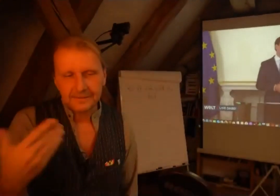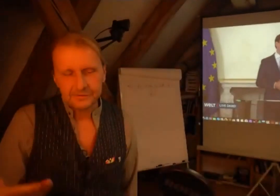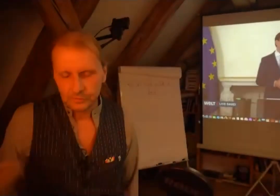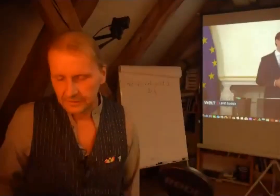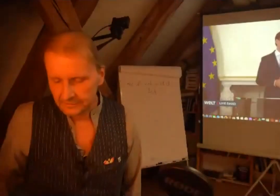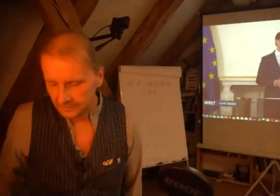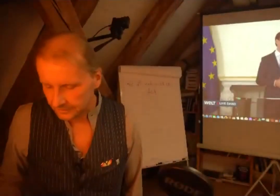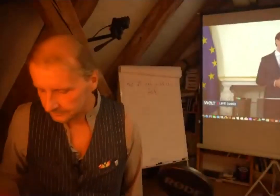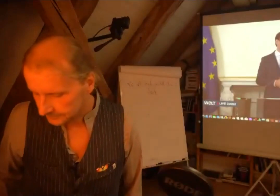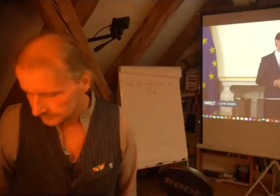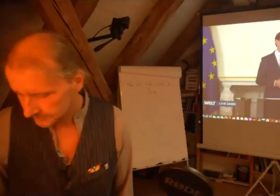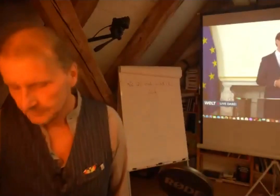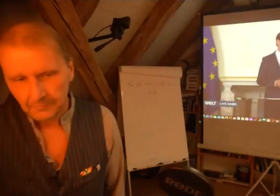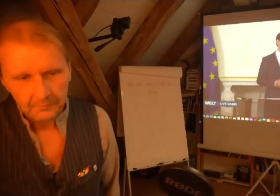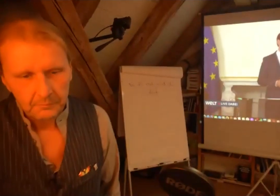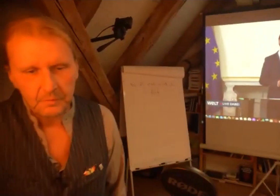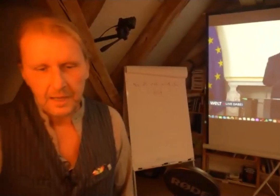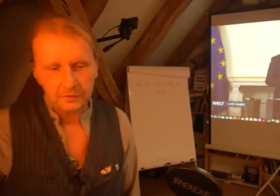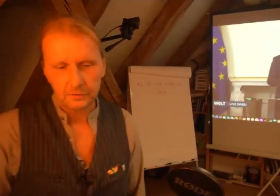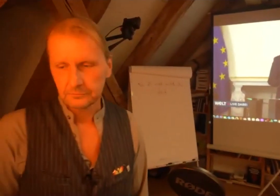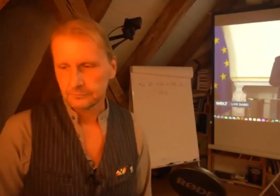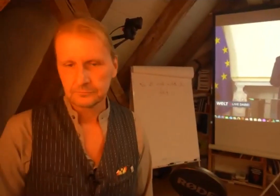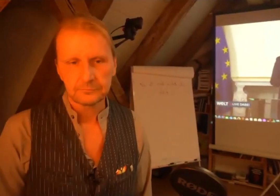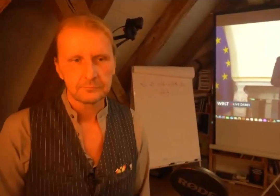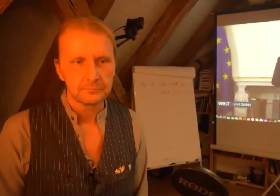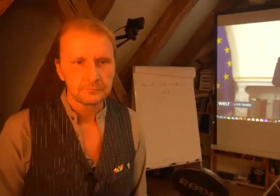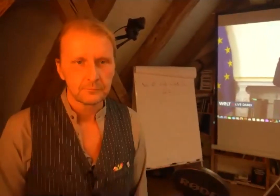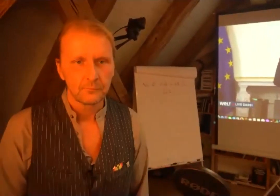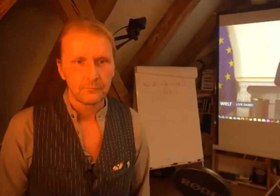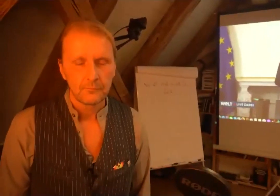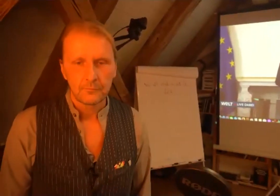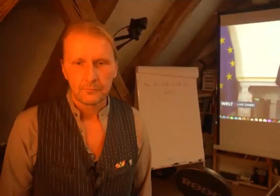Habt ihr dazu irgendeine Bemerkung?